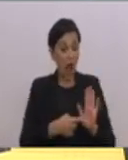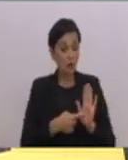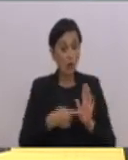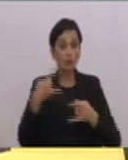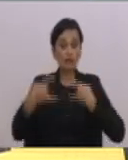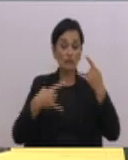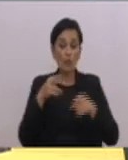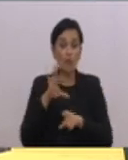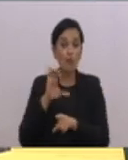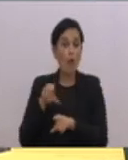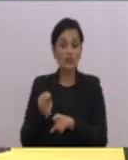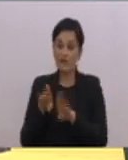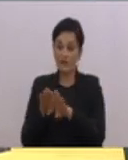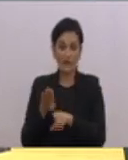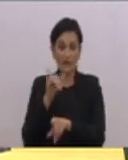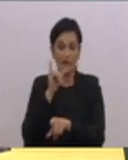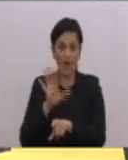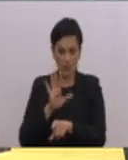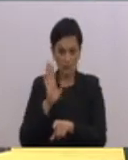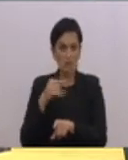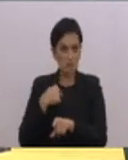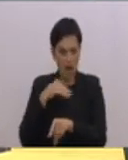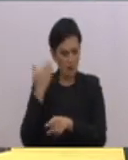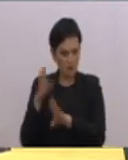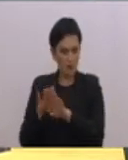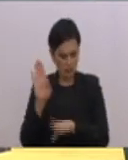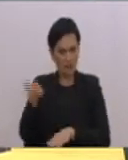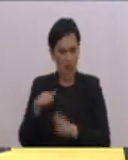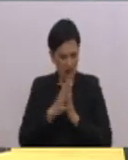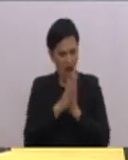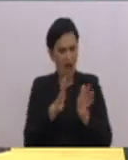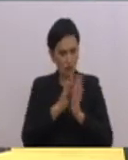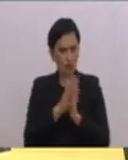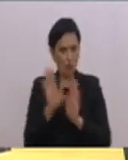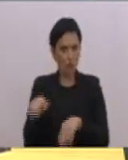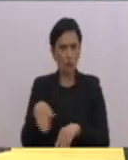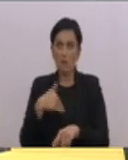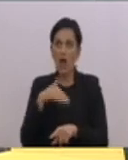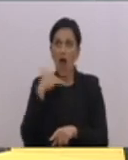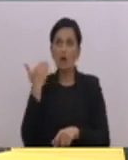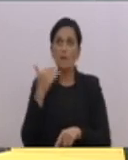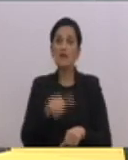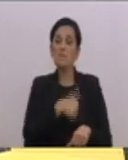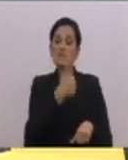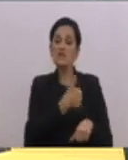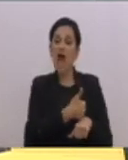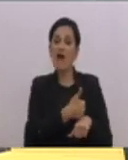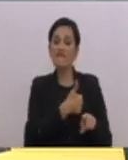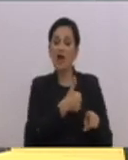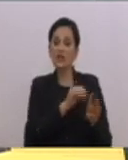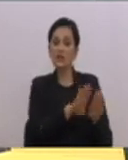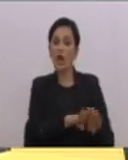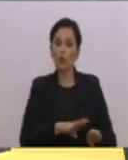და მე არ მინდა რომ პოსტივი დაიხუროს. ლანძღონ ნაცე გამოქვს რა პრობლემა. მაგრამ მე არ მინდა რომ თავარი დაიხუროს.